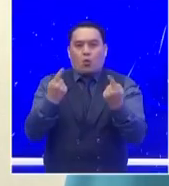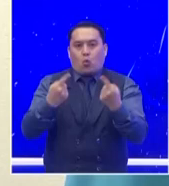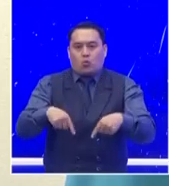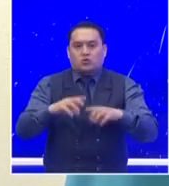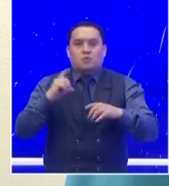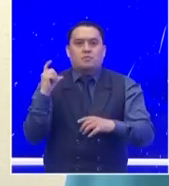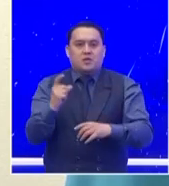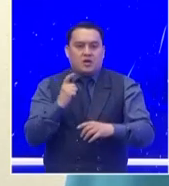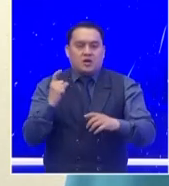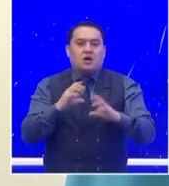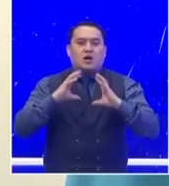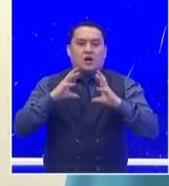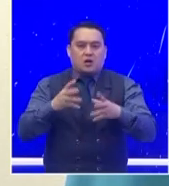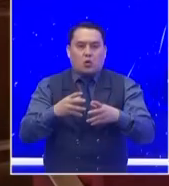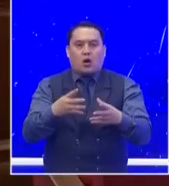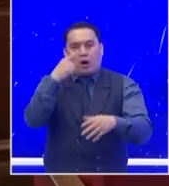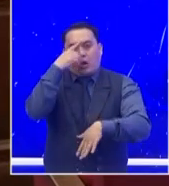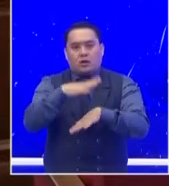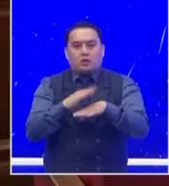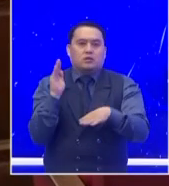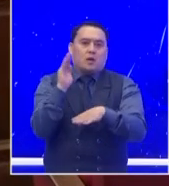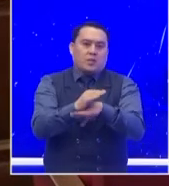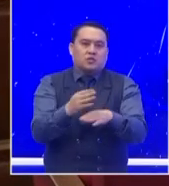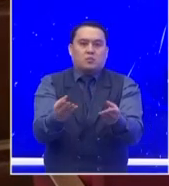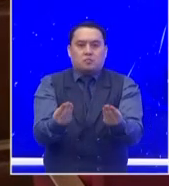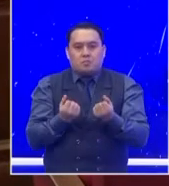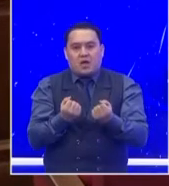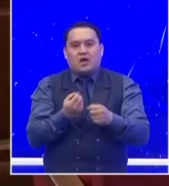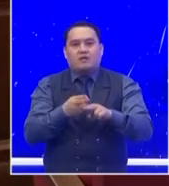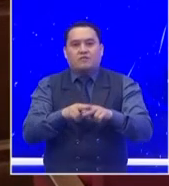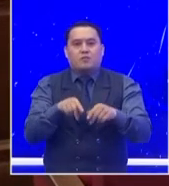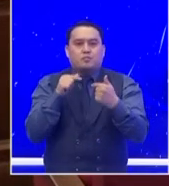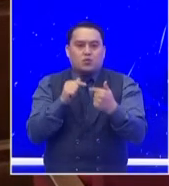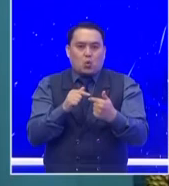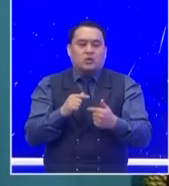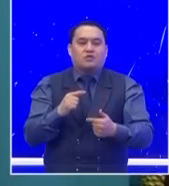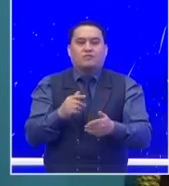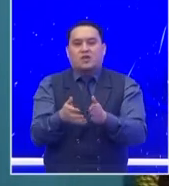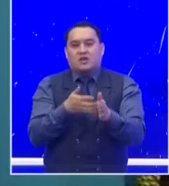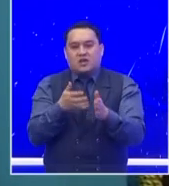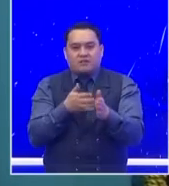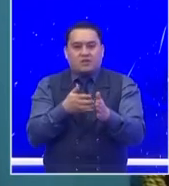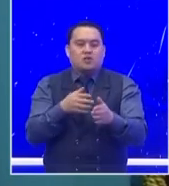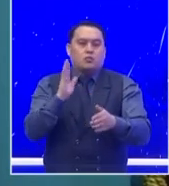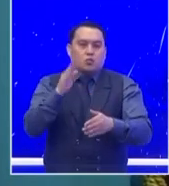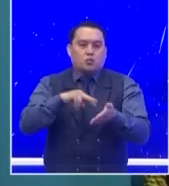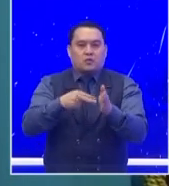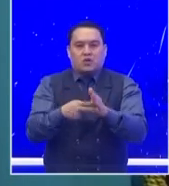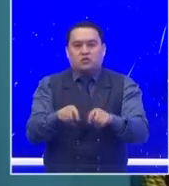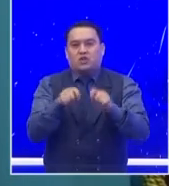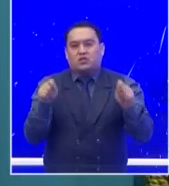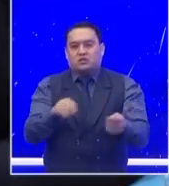мировой экономики, акиматом будут приняты дополнительные меры антикризисного реагирования. Как он подчеркнул, поручение главы государства